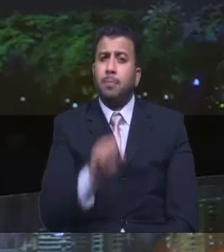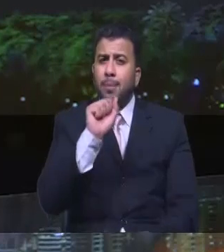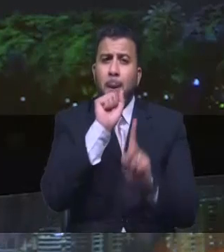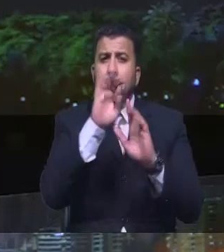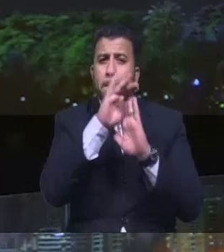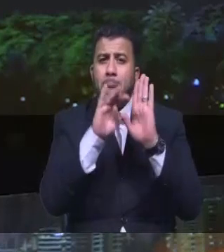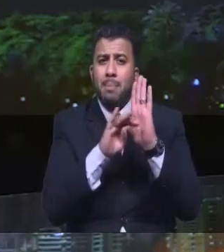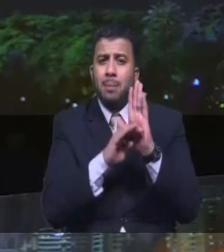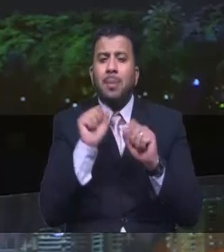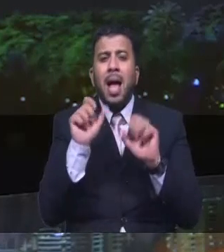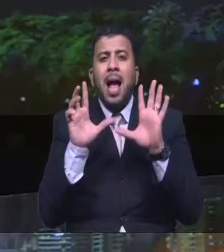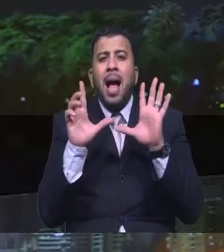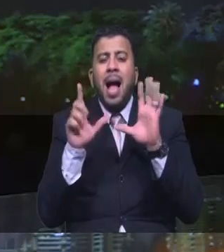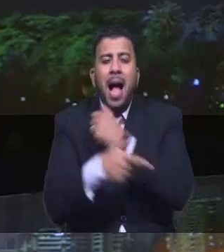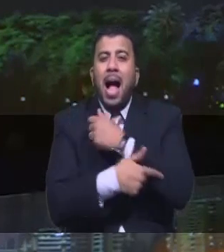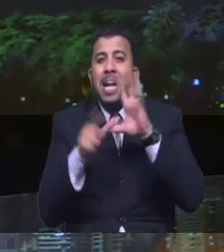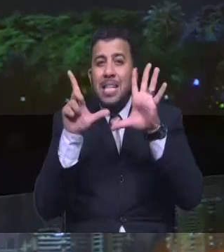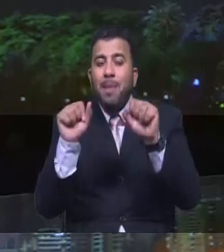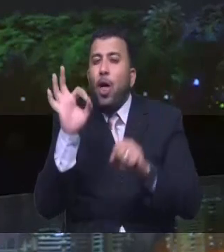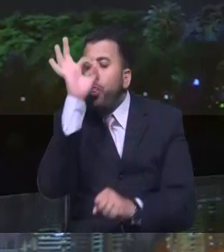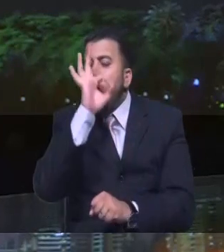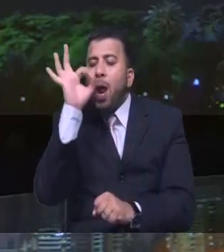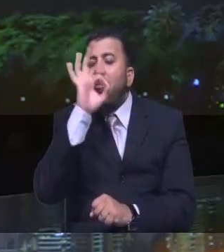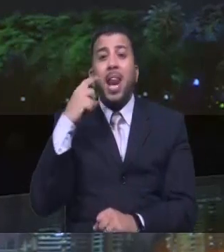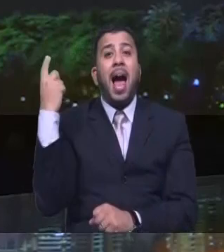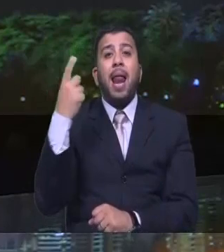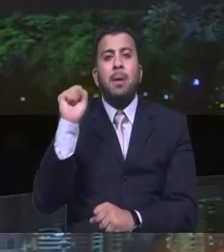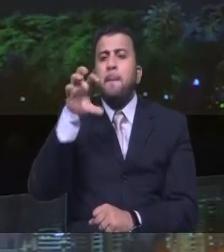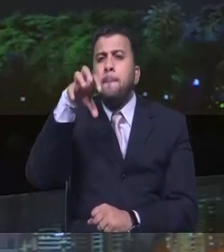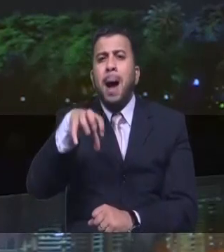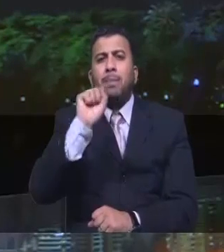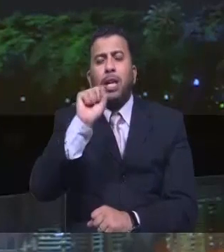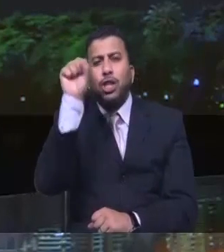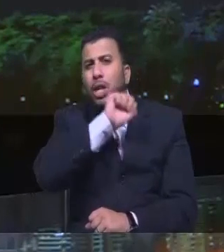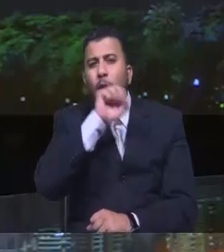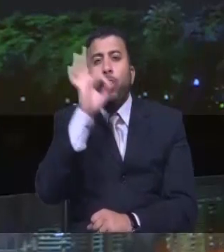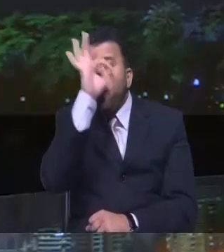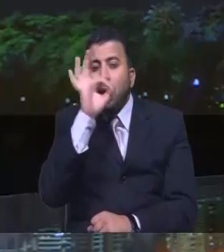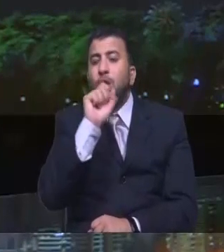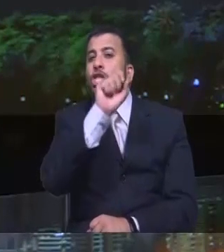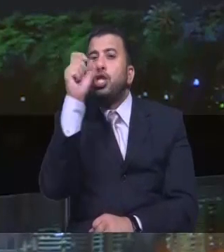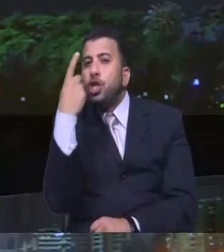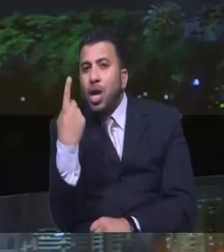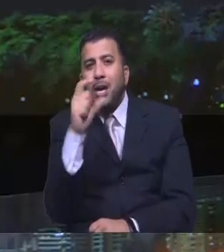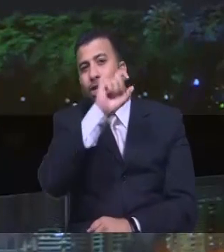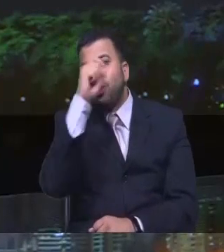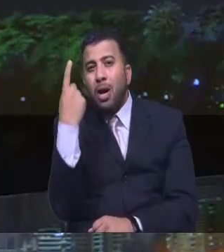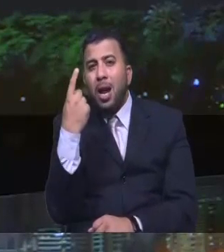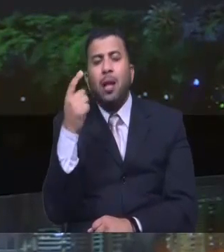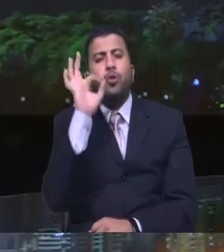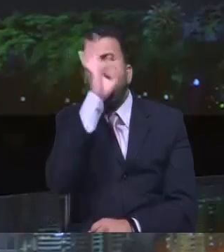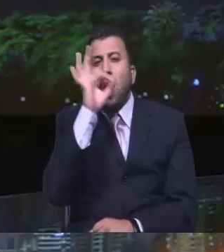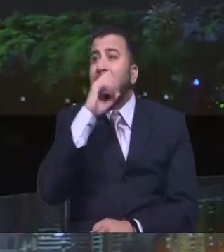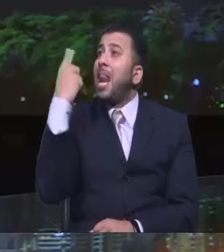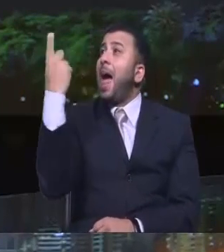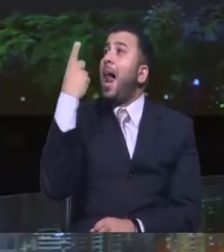ضمن برنامج أسابيع التراث العالمي الذي ينظمه معهد الشارقة للتراث شهريا تحت شعار التراث العالمي في